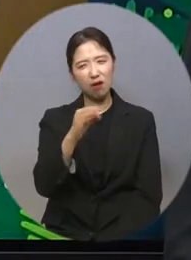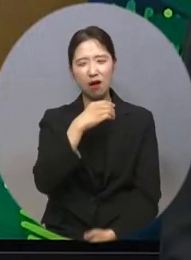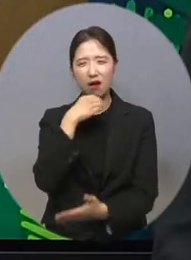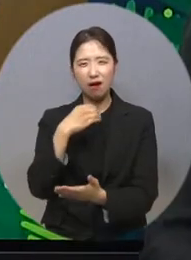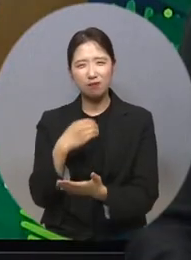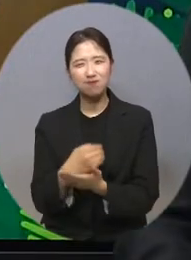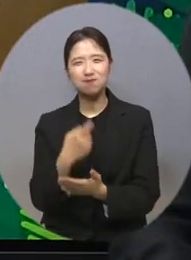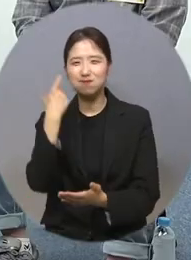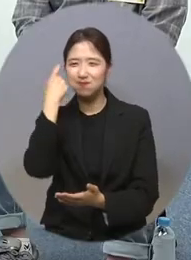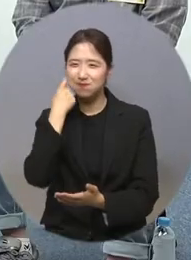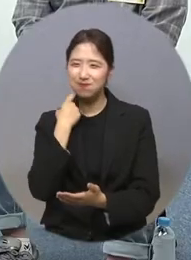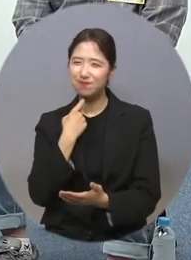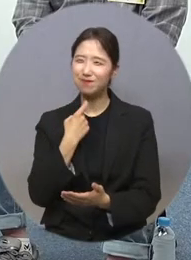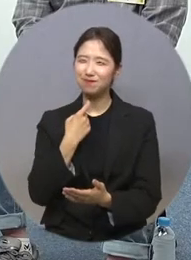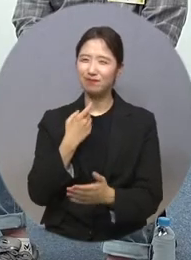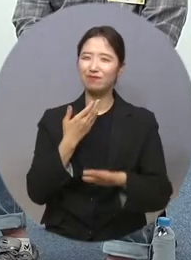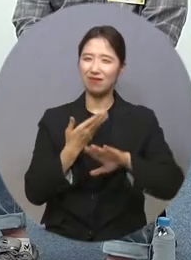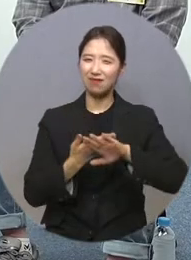또 감동하고